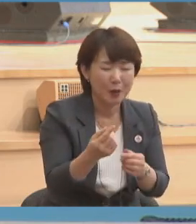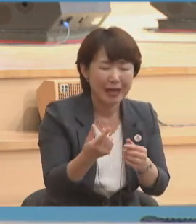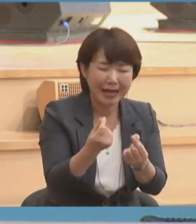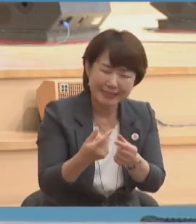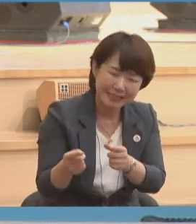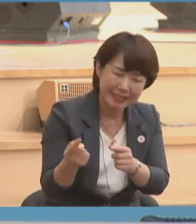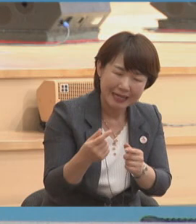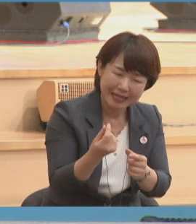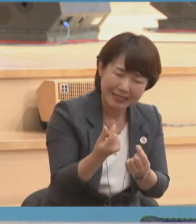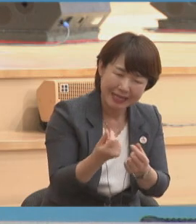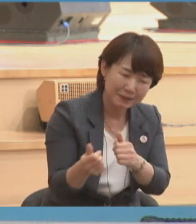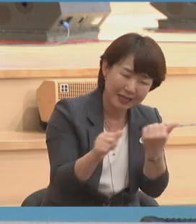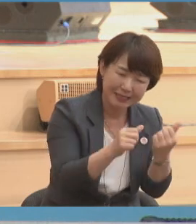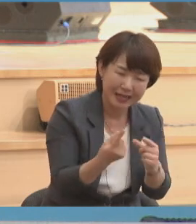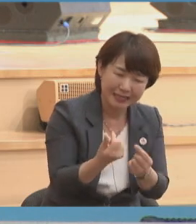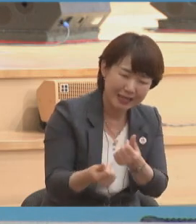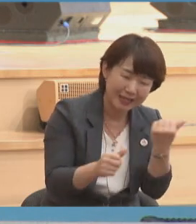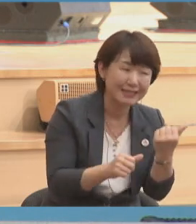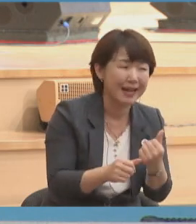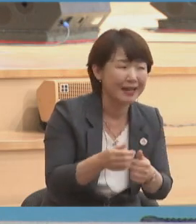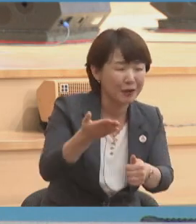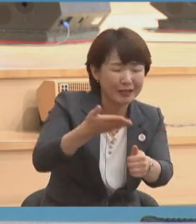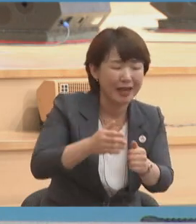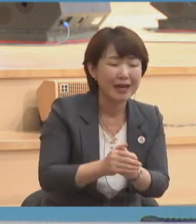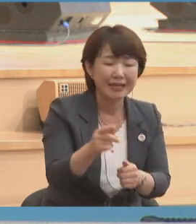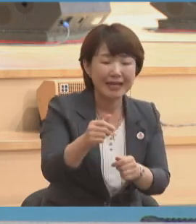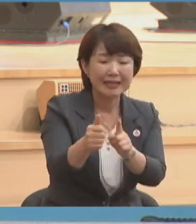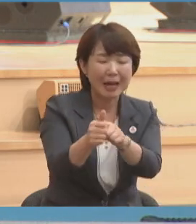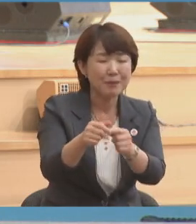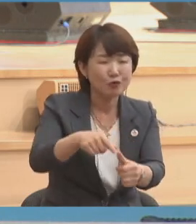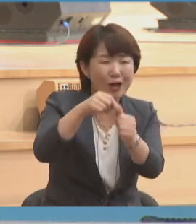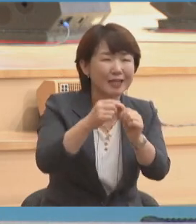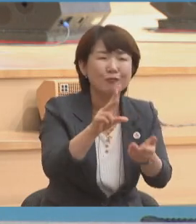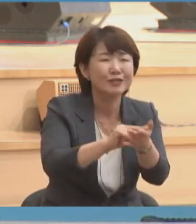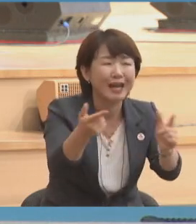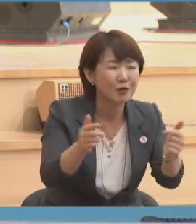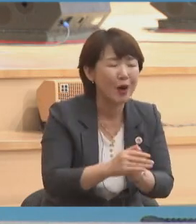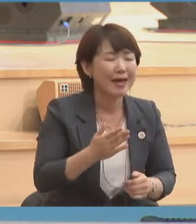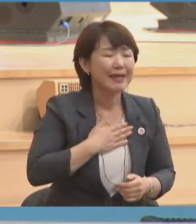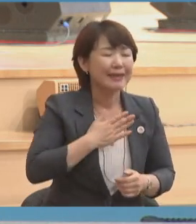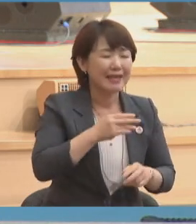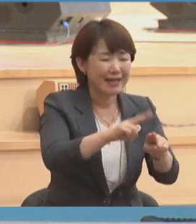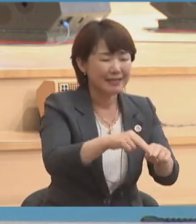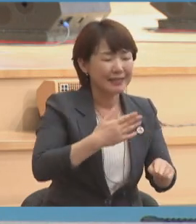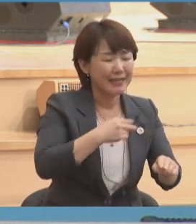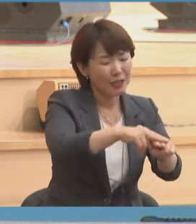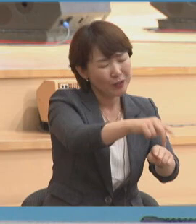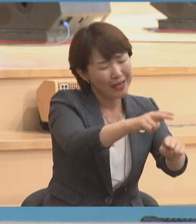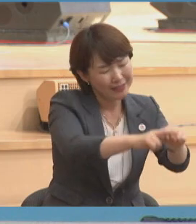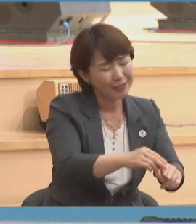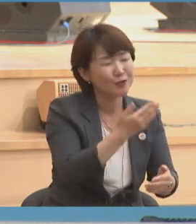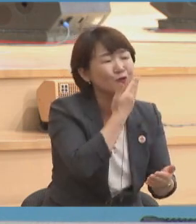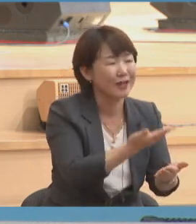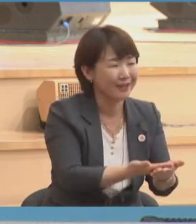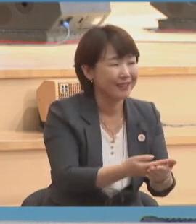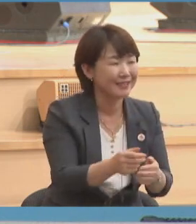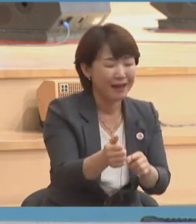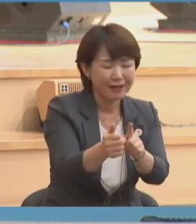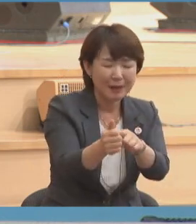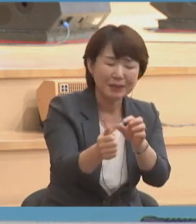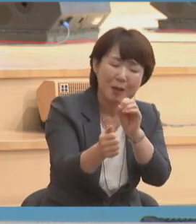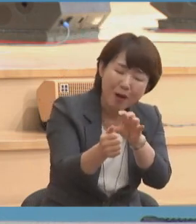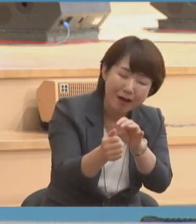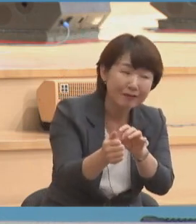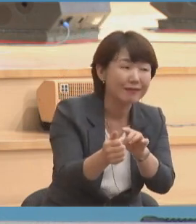구원이 중요한 게 아니고 내가 그 자리에 앉는 게 중요한 거야. 내 자리에 앉는 게 중요한 거야. 그래서 남편에게 뭐 얘기를